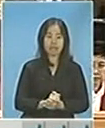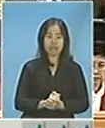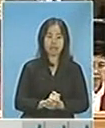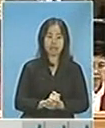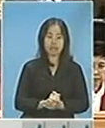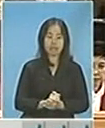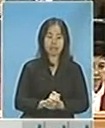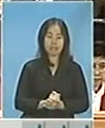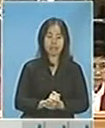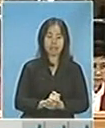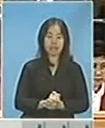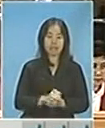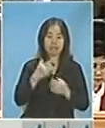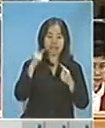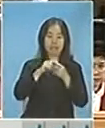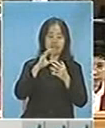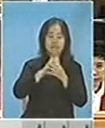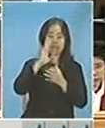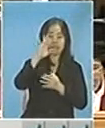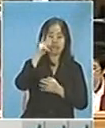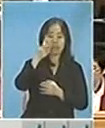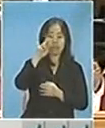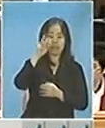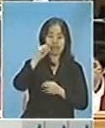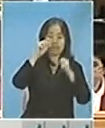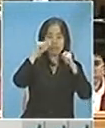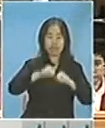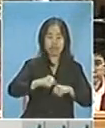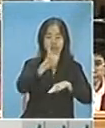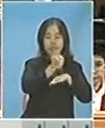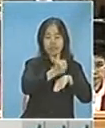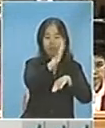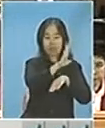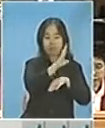สัดส่วนของคณะรัฐมนตรีจำนวน5ท่านครับเชิญท่านรัฐมนตรีครับ